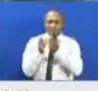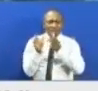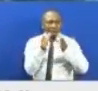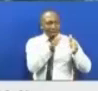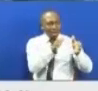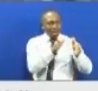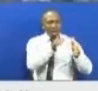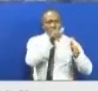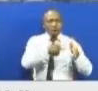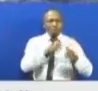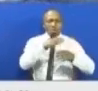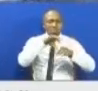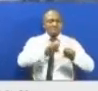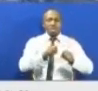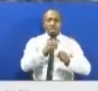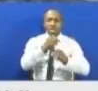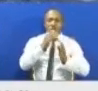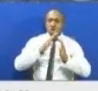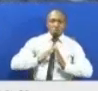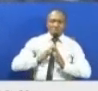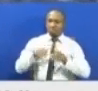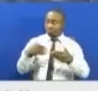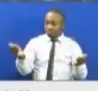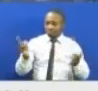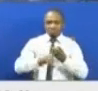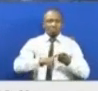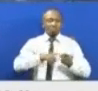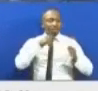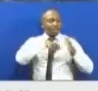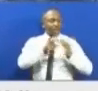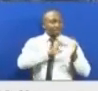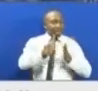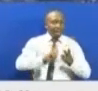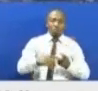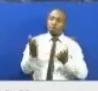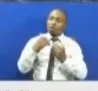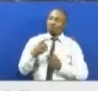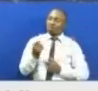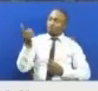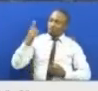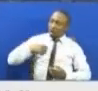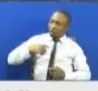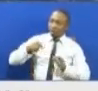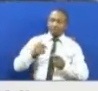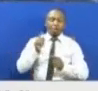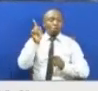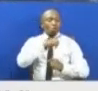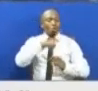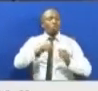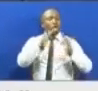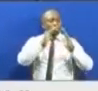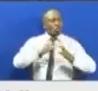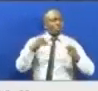nyumba. Dar es Salaam na maajabu yake. Unaweza kuwa na fedha zako mkononi lakini bado ukakosa nyumba